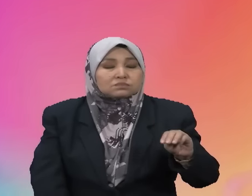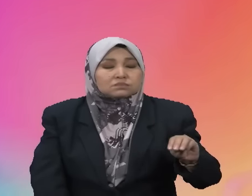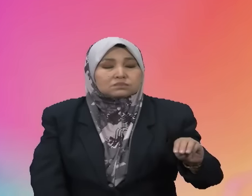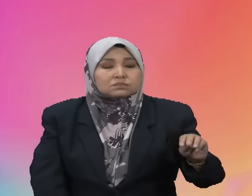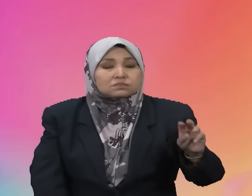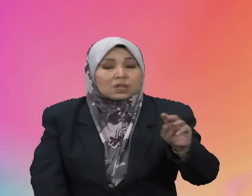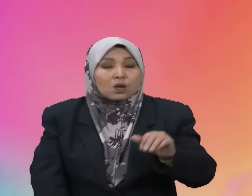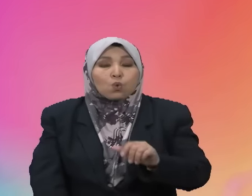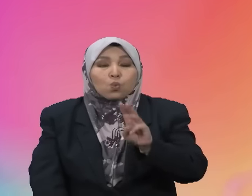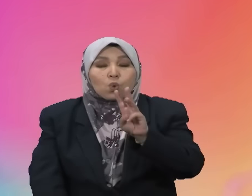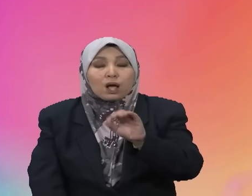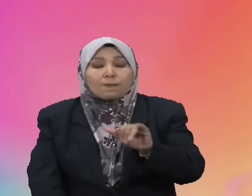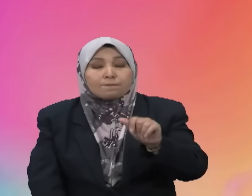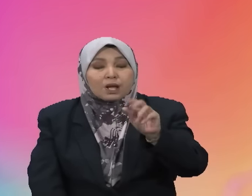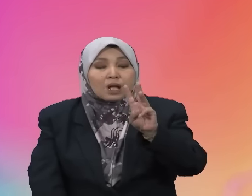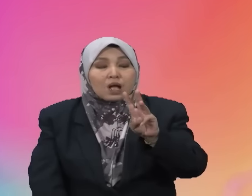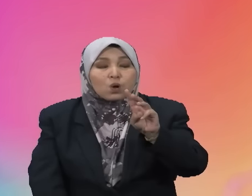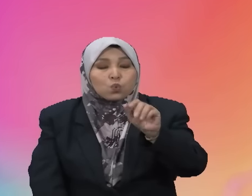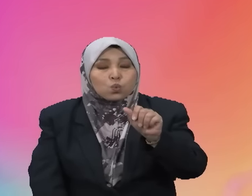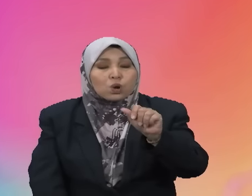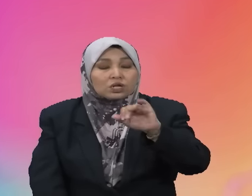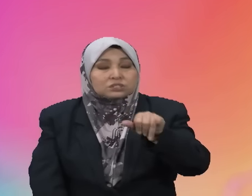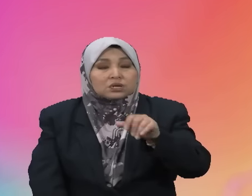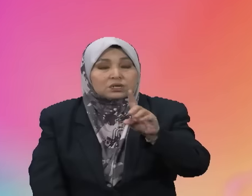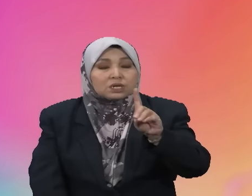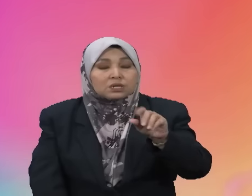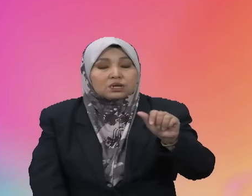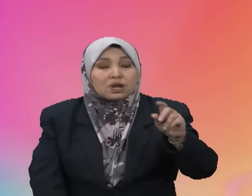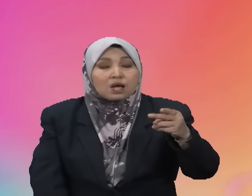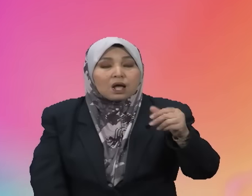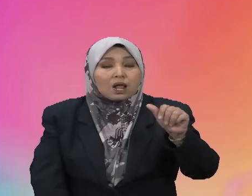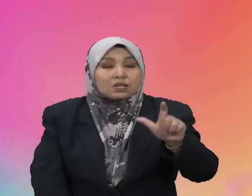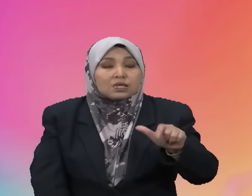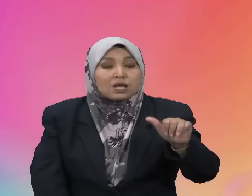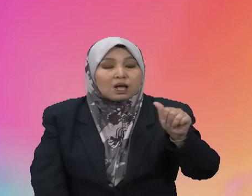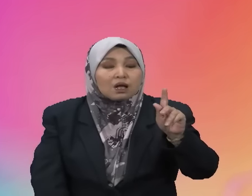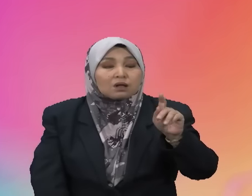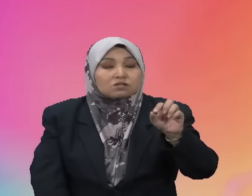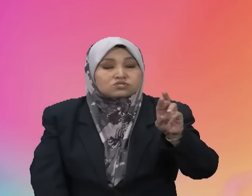لِأَكْثَرِهِمْ. Cuba. وَمَا وَجَدْنَا